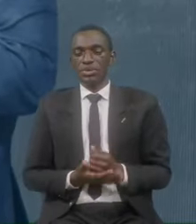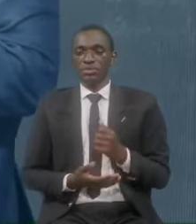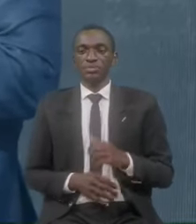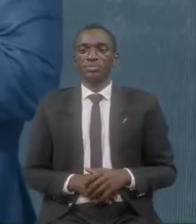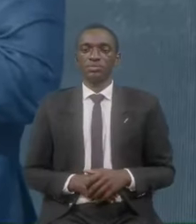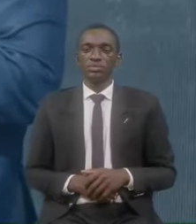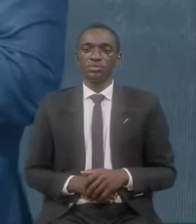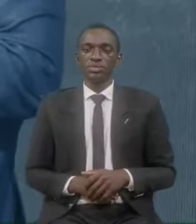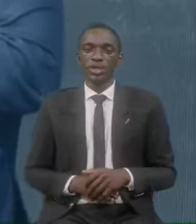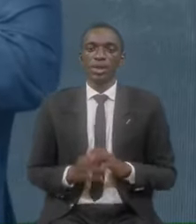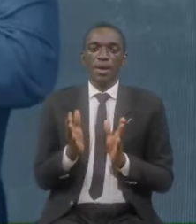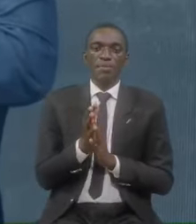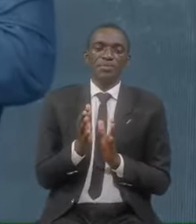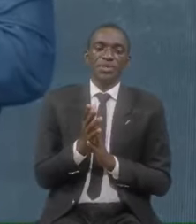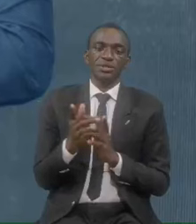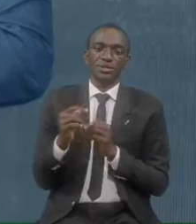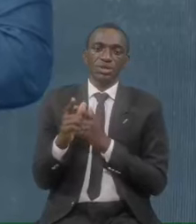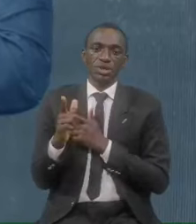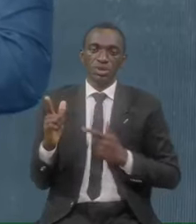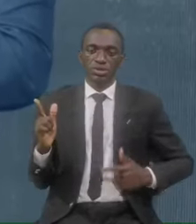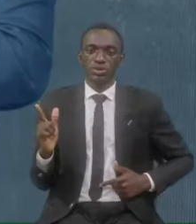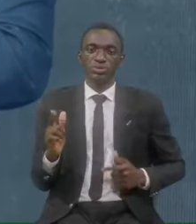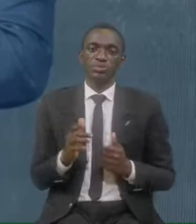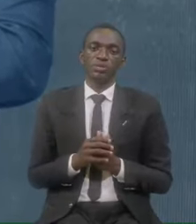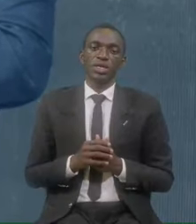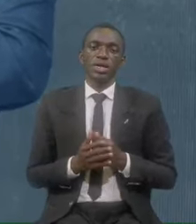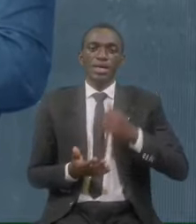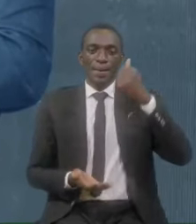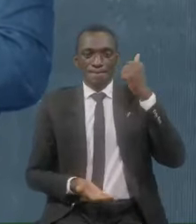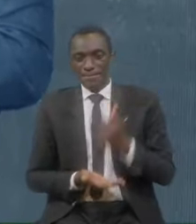Praise the Lord. Gloire à Dieu. Amen. Amen.